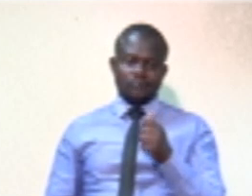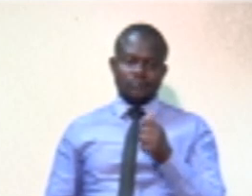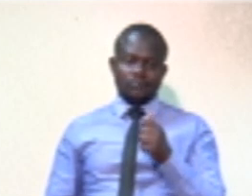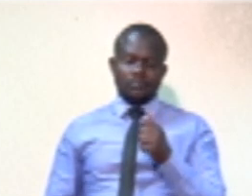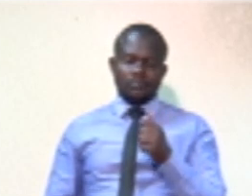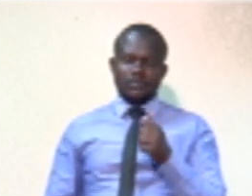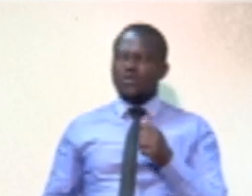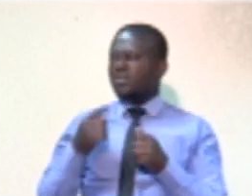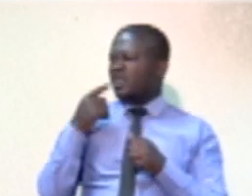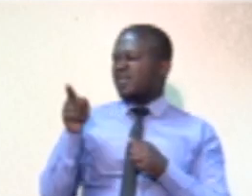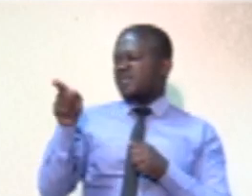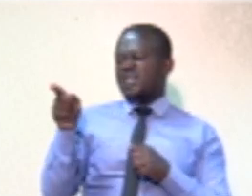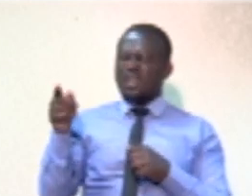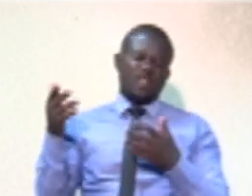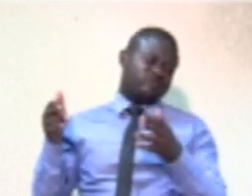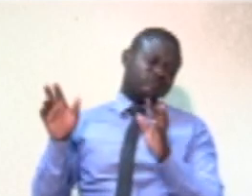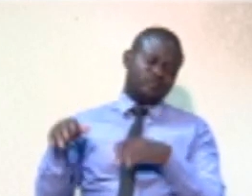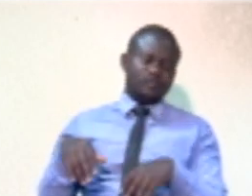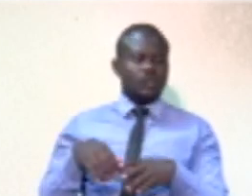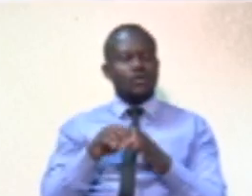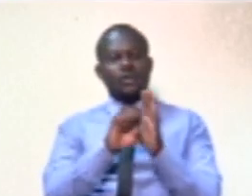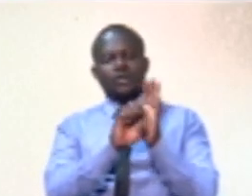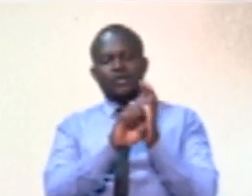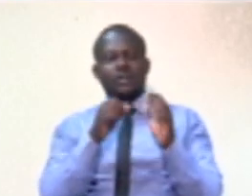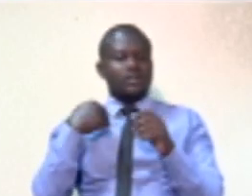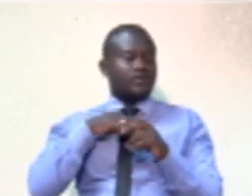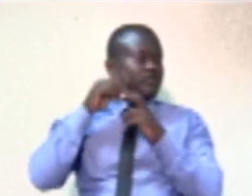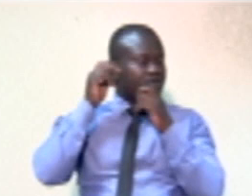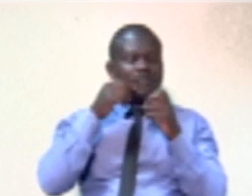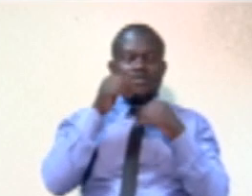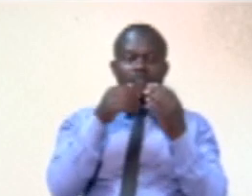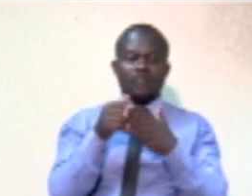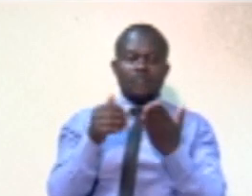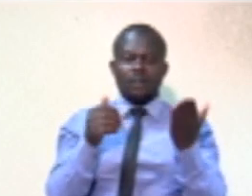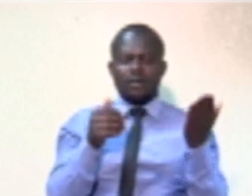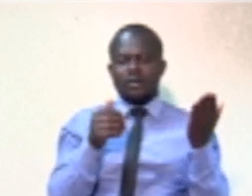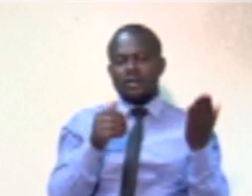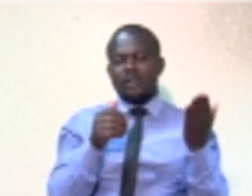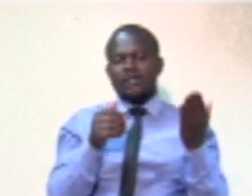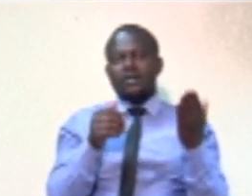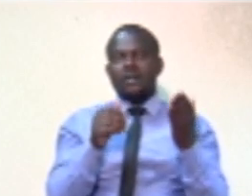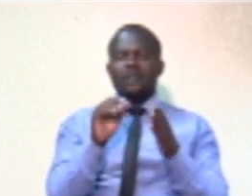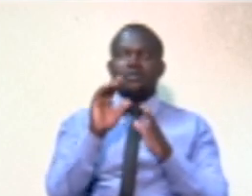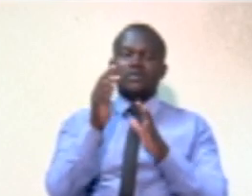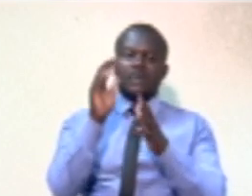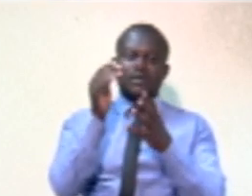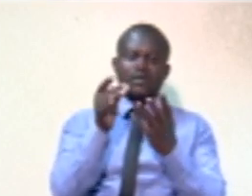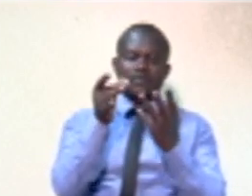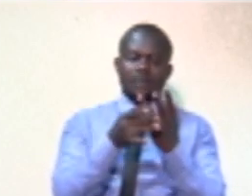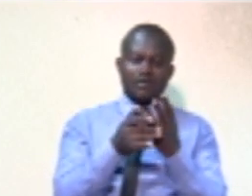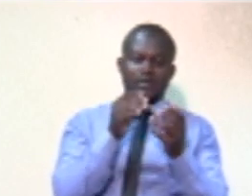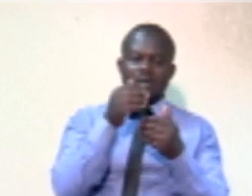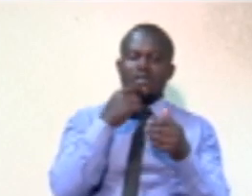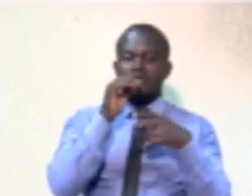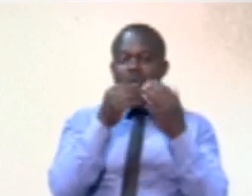Kutitiranya ibintu ngo uvuge uti urugero numvise bavuga yuko imihango y'ubukwe yemewe nurangiza uvuge uti se